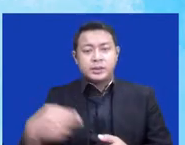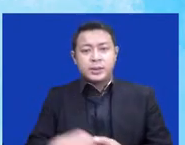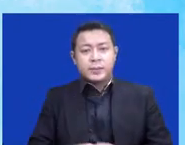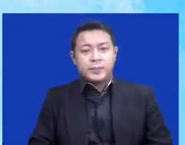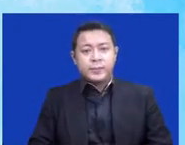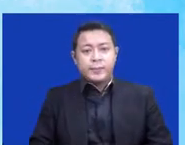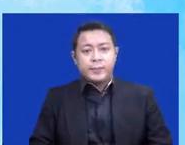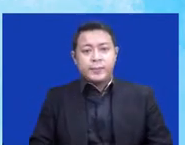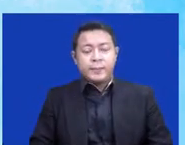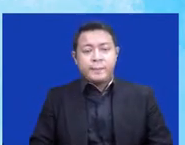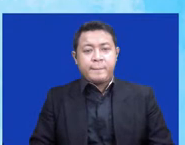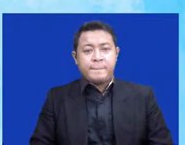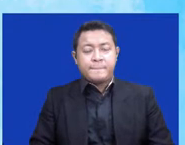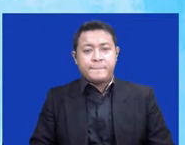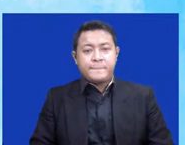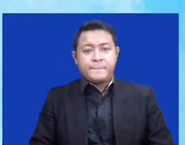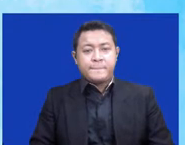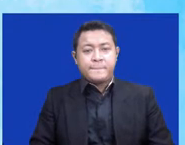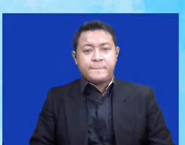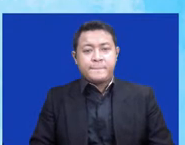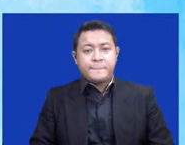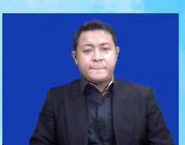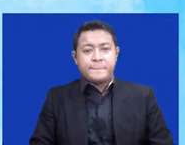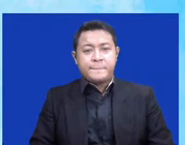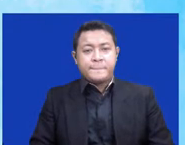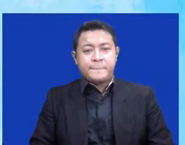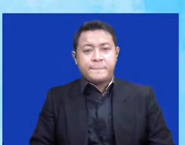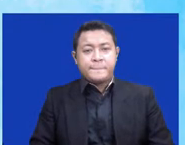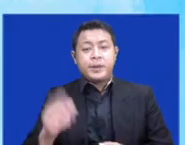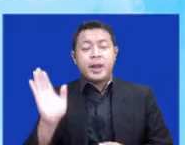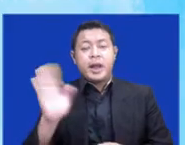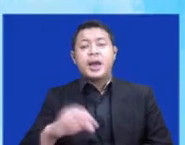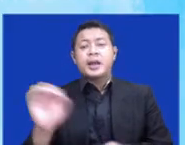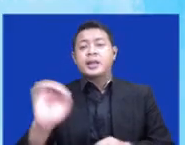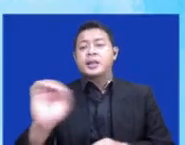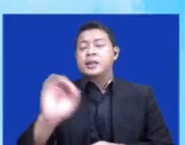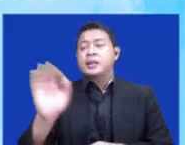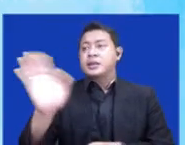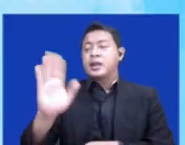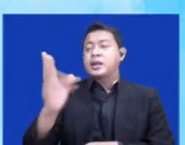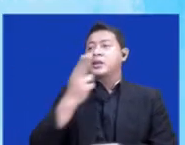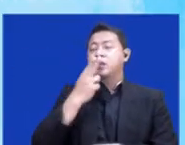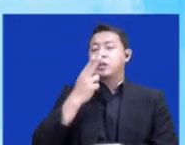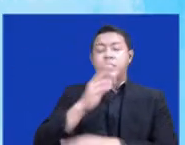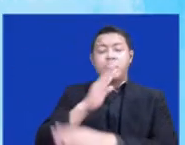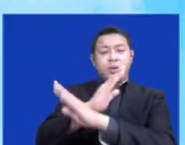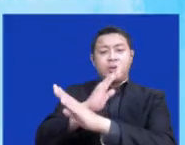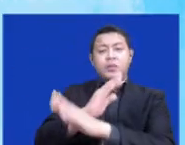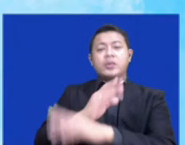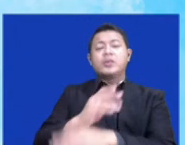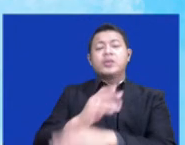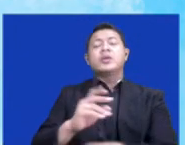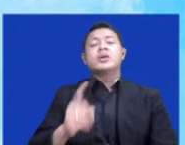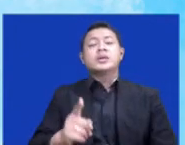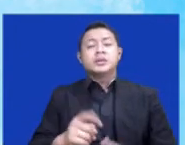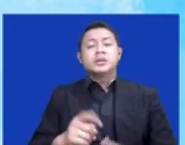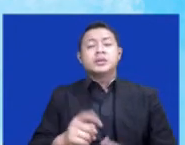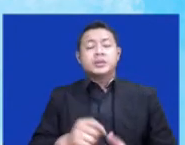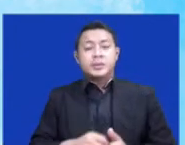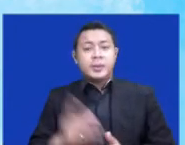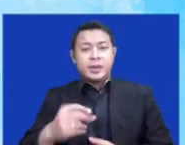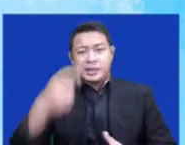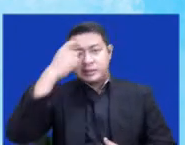Randy, hari ini kan juga bertepatan dengan Hari Tanpa Tembakau, yang salah satu penyebab dari penyakit tidak menular itu